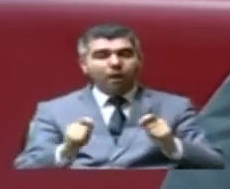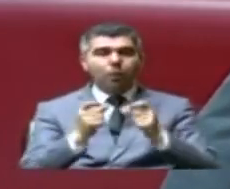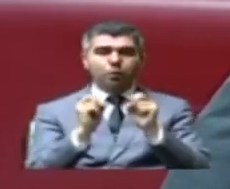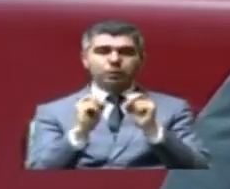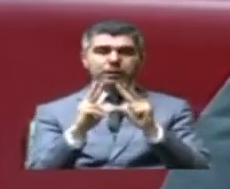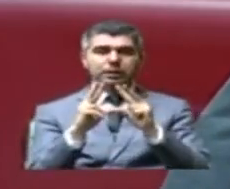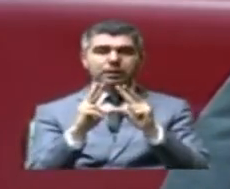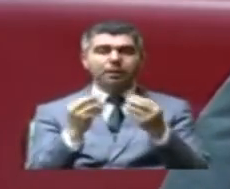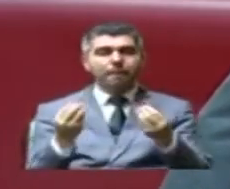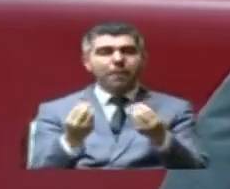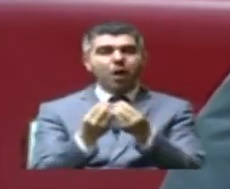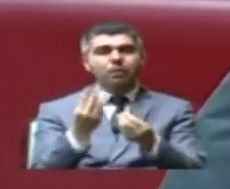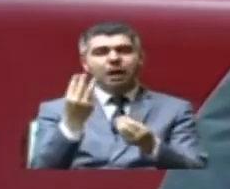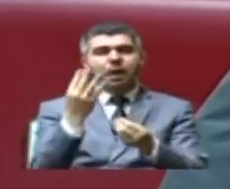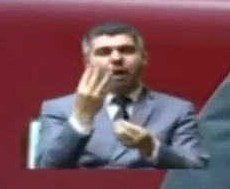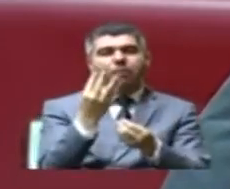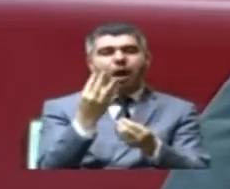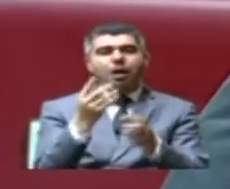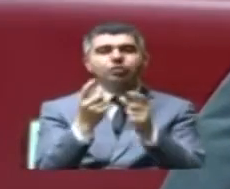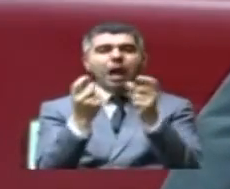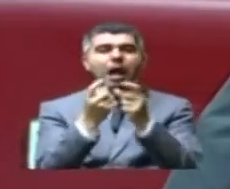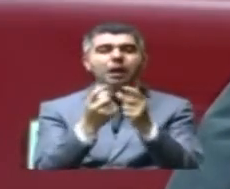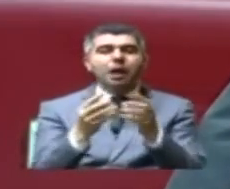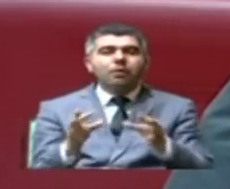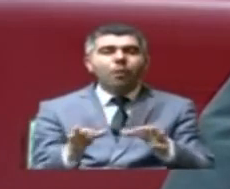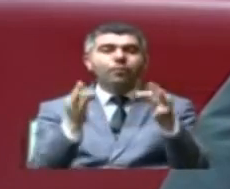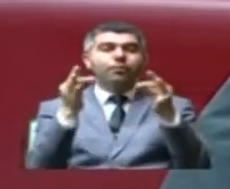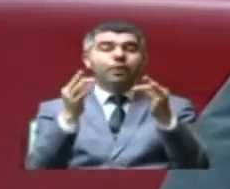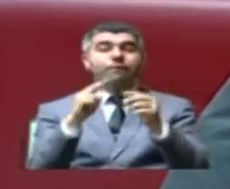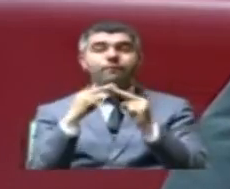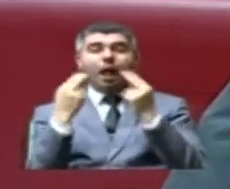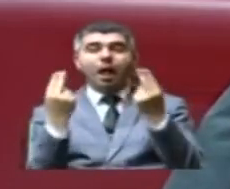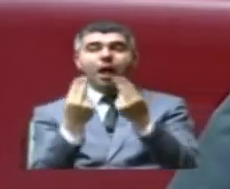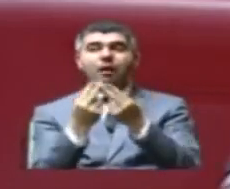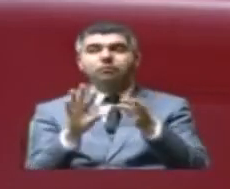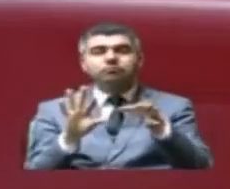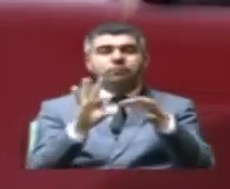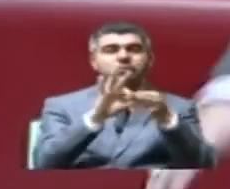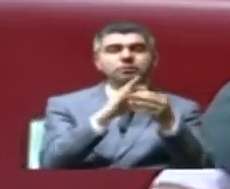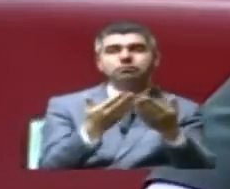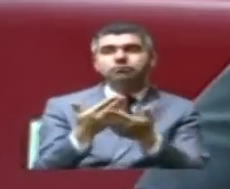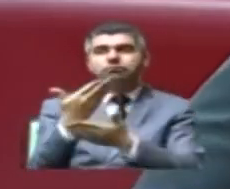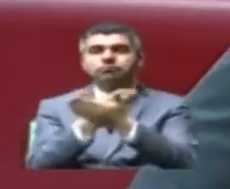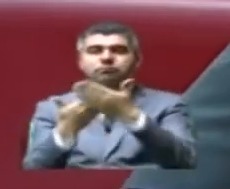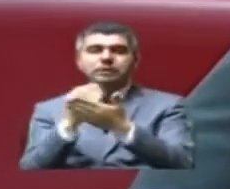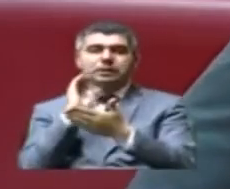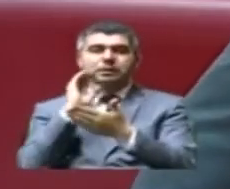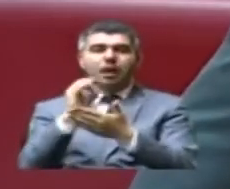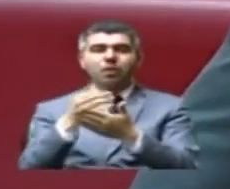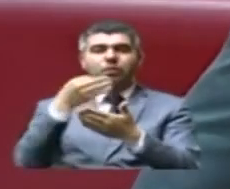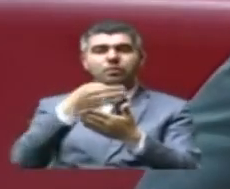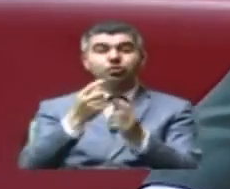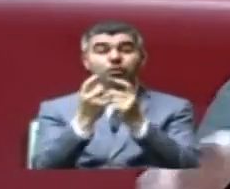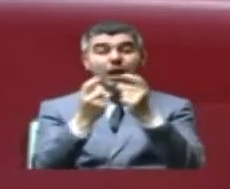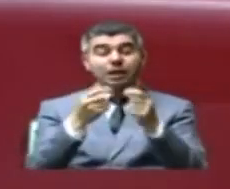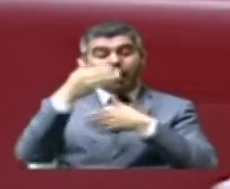فاعلين واحد ثلاثه ولا اربعه اللي مركزيين واللي تنافسوا دوليا واللي اسطعوا على انهم بالفعل يخترقوا هذا الحصار المضروب على الشركات